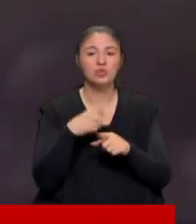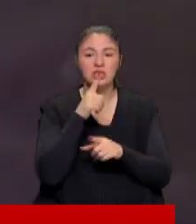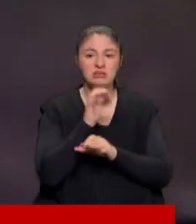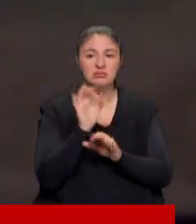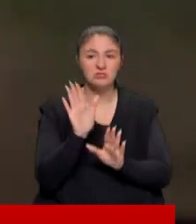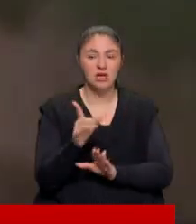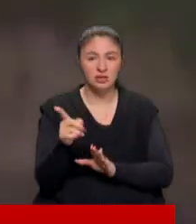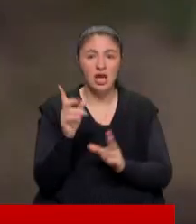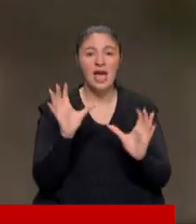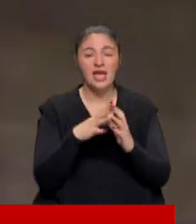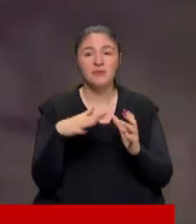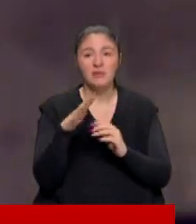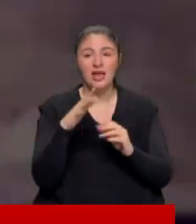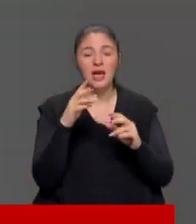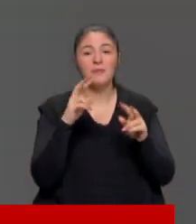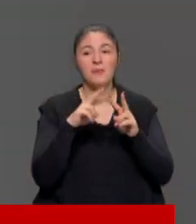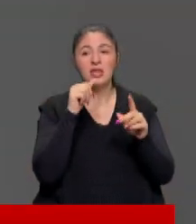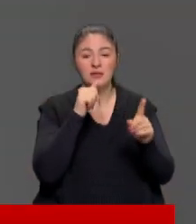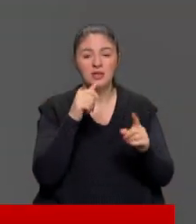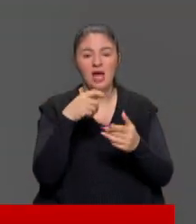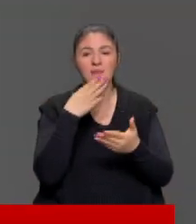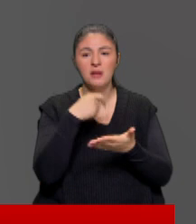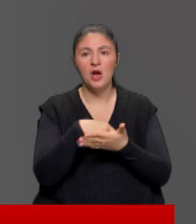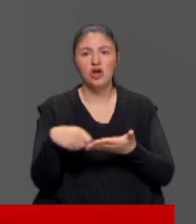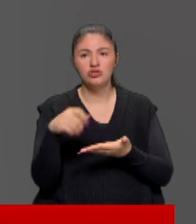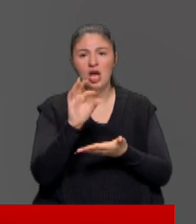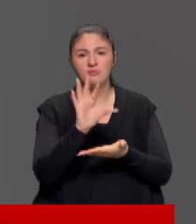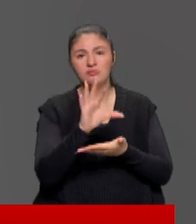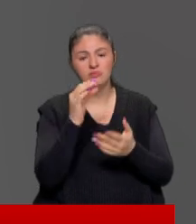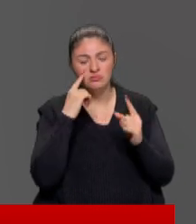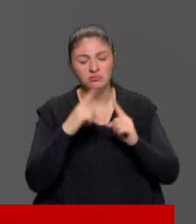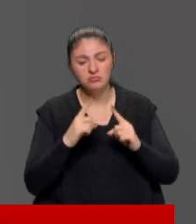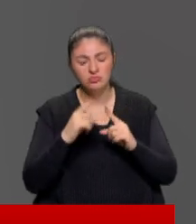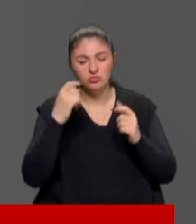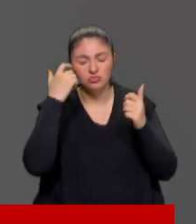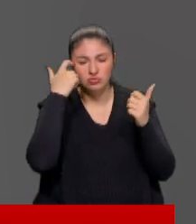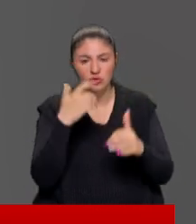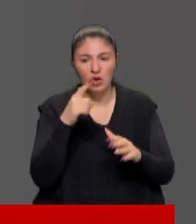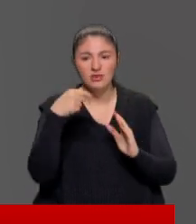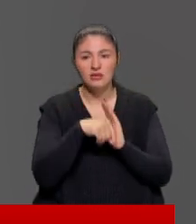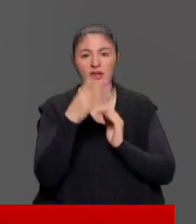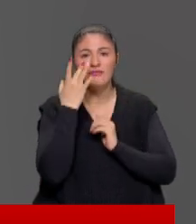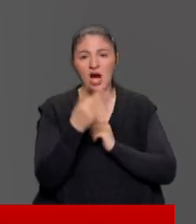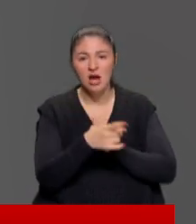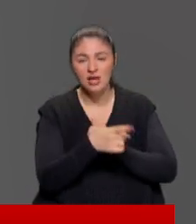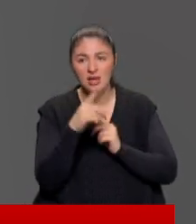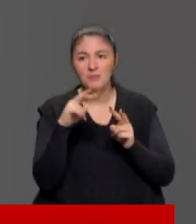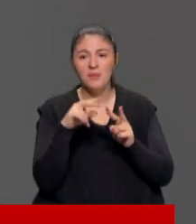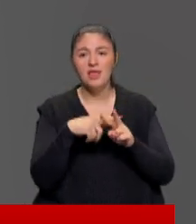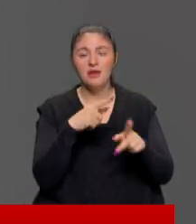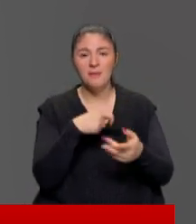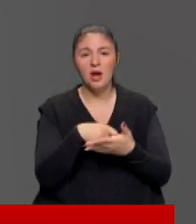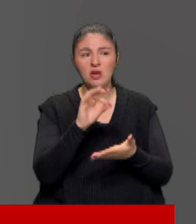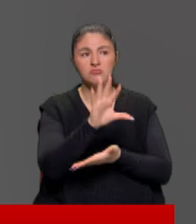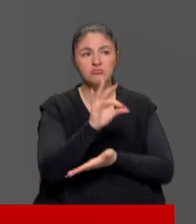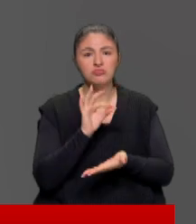ses gelmedi. Ekipler Mehmet Hakkan'ın emekli maaşının hesap hareketlerini incelerken dehşet veren o detayı fark etti. Mehmet Hakkan'ın